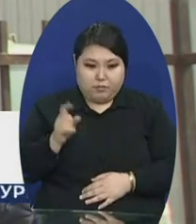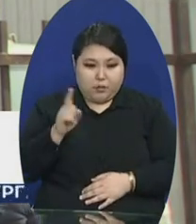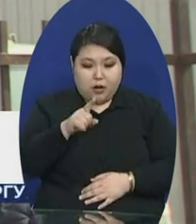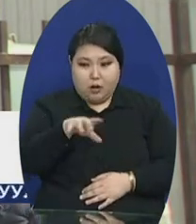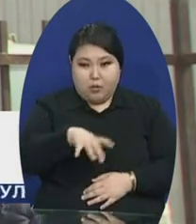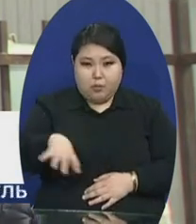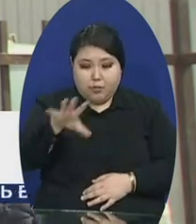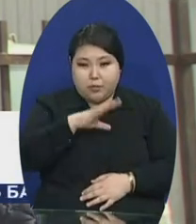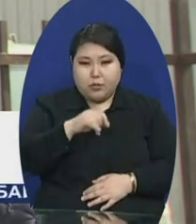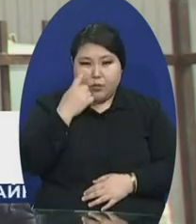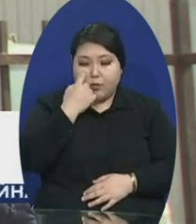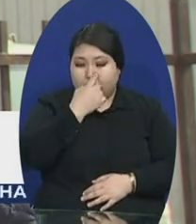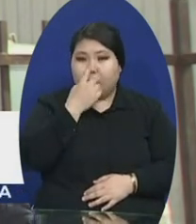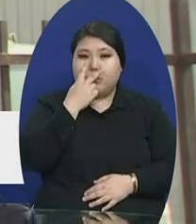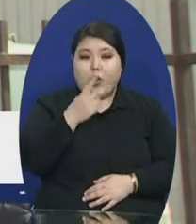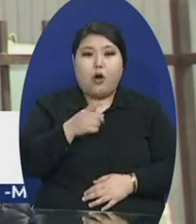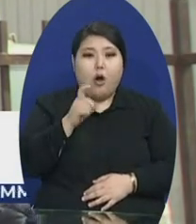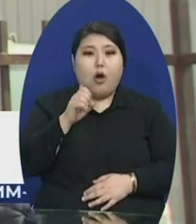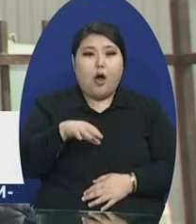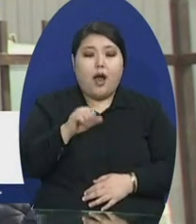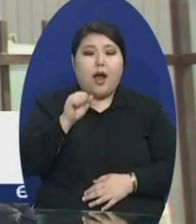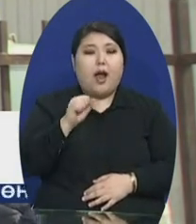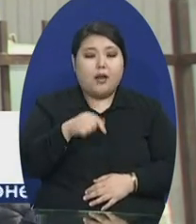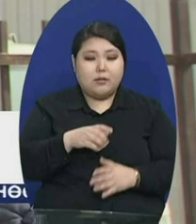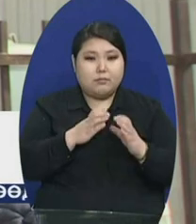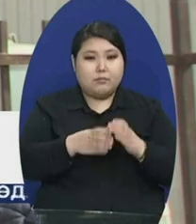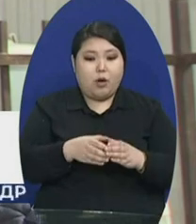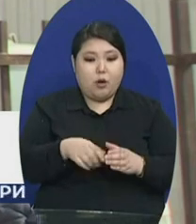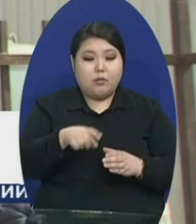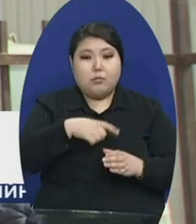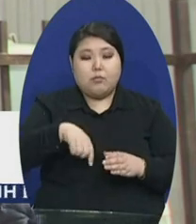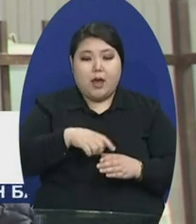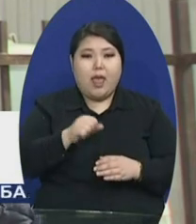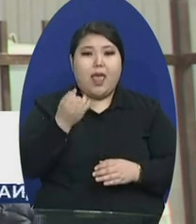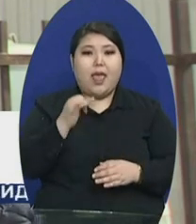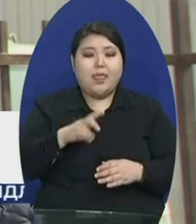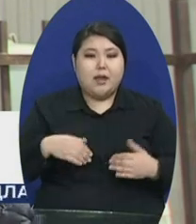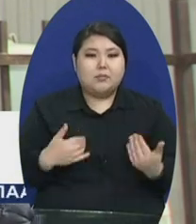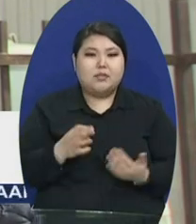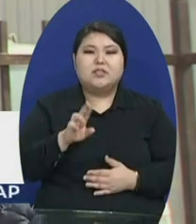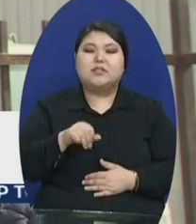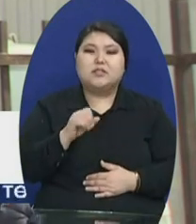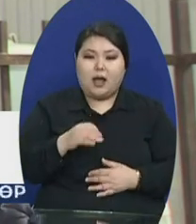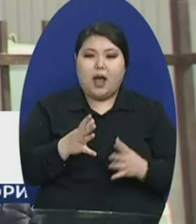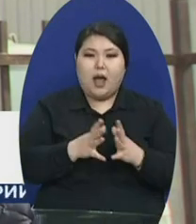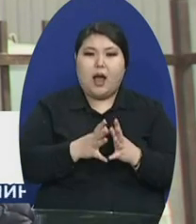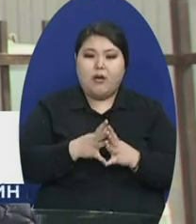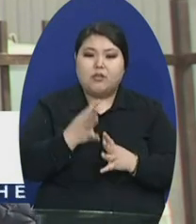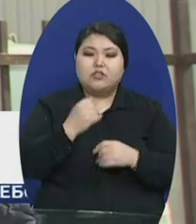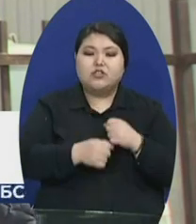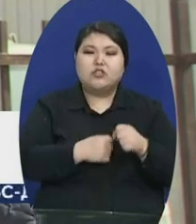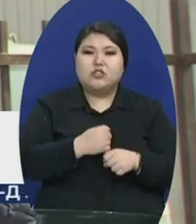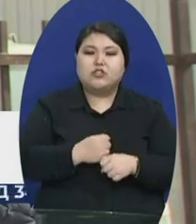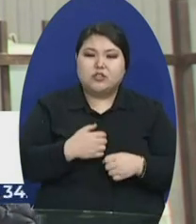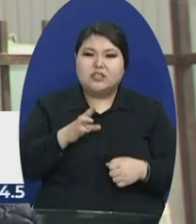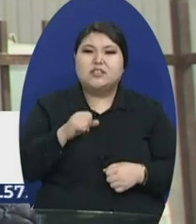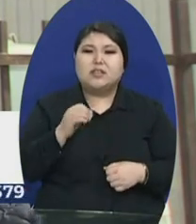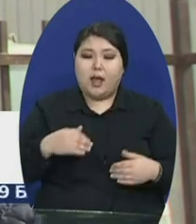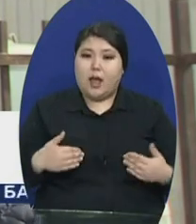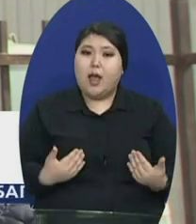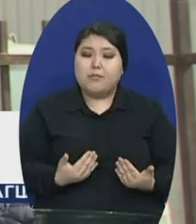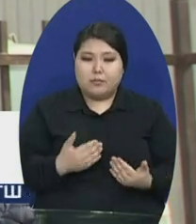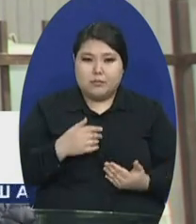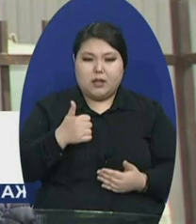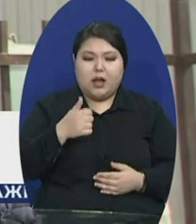үзээ. Хотын А зэрэглэлийн бүсэд айлууд яаж амьдарч байгаа? Хүн хэдэн жил яаж амьдарч байгааг хараа. Ингиж байж